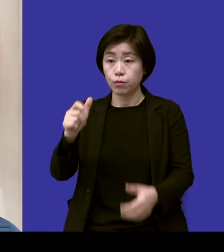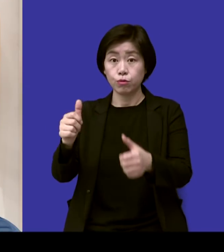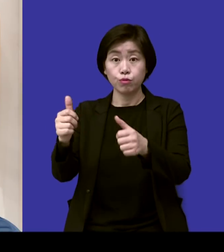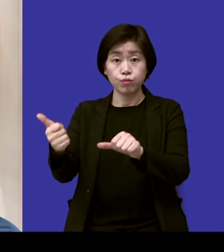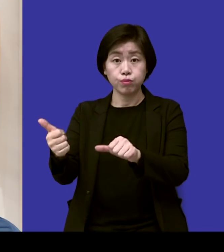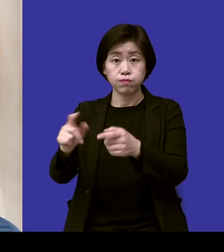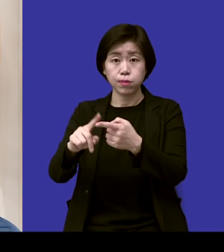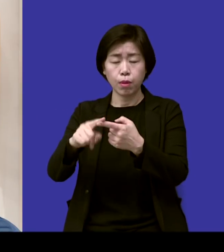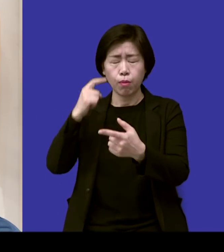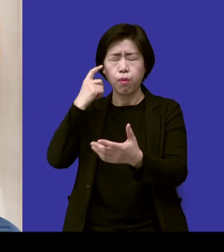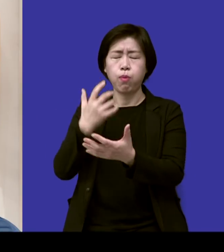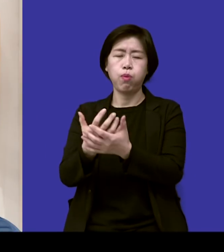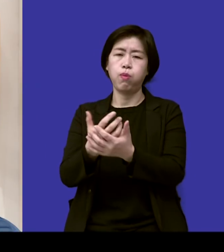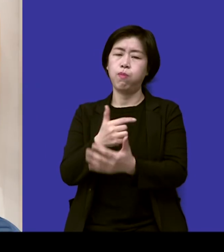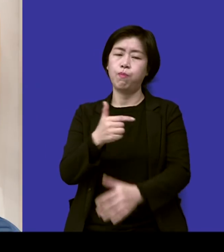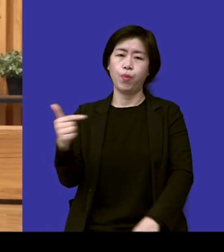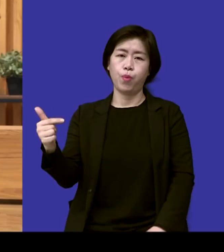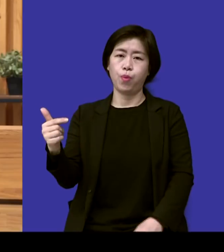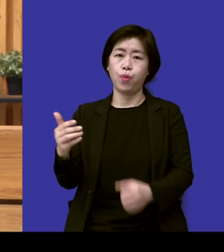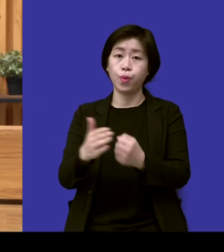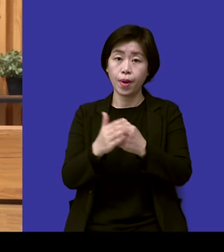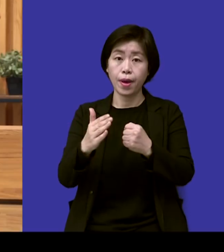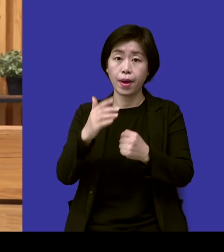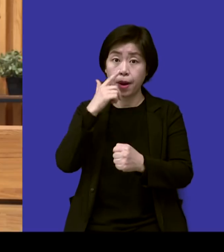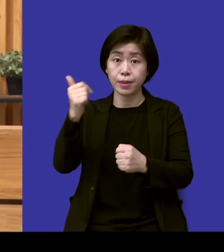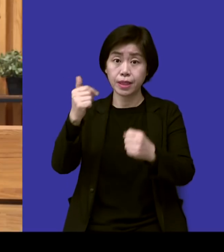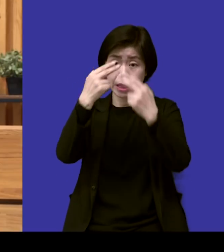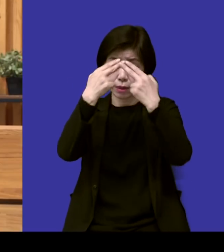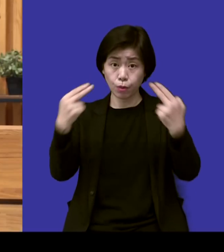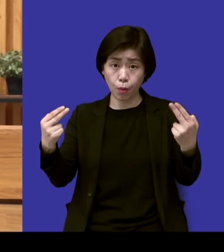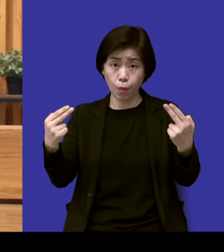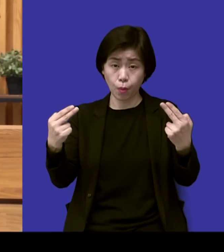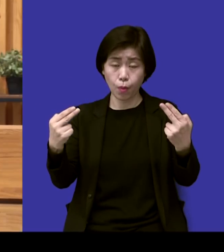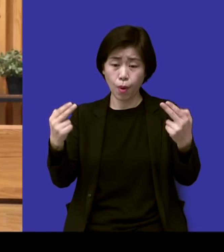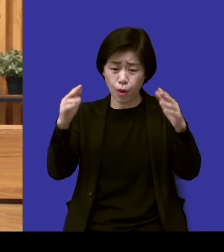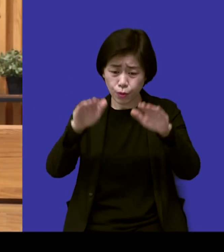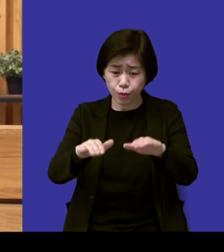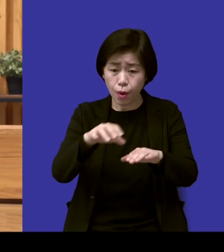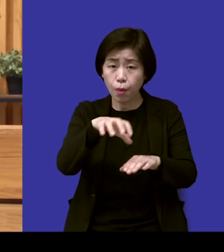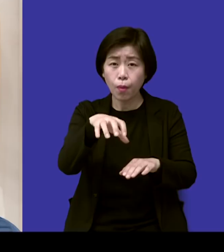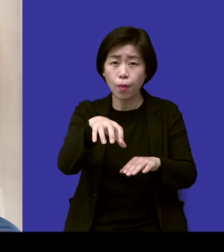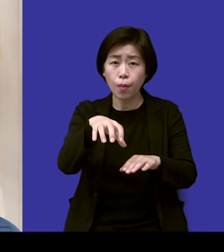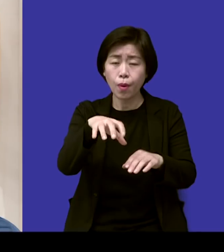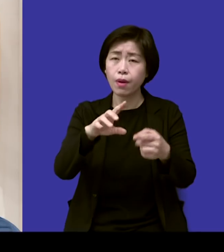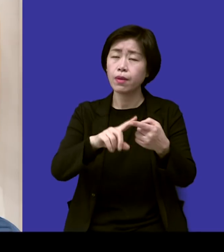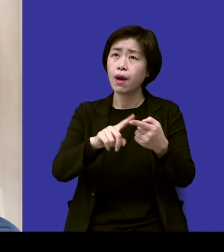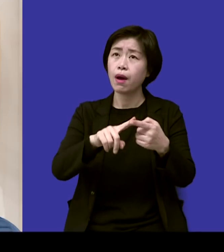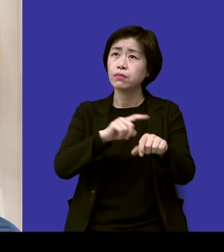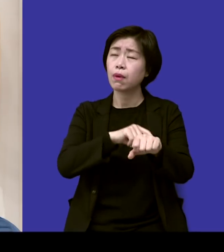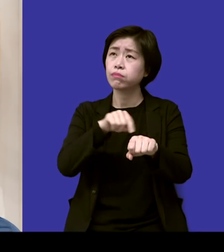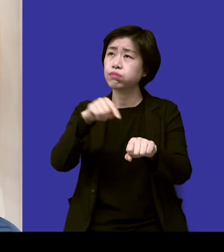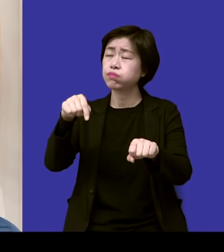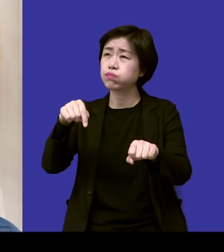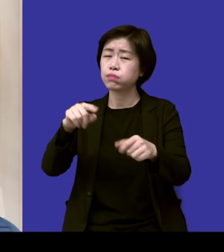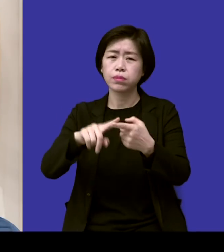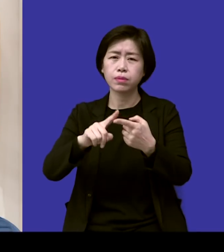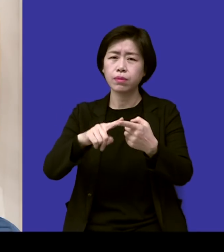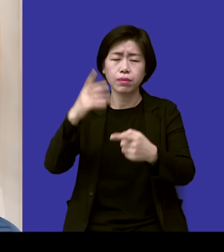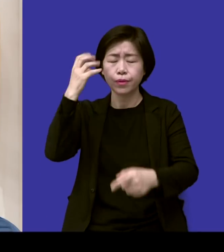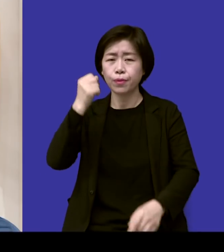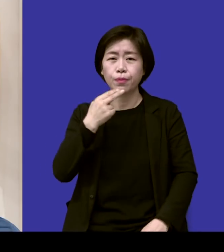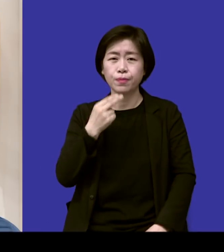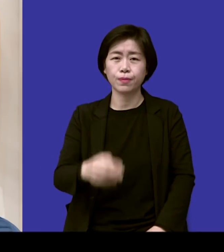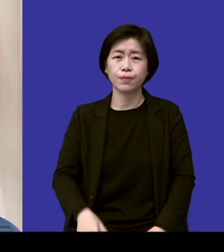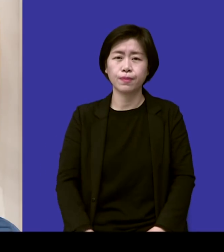아버지 장례했던 그 기억도 잘 안 나요. 아. 좀 없어요. 기억이. 아. 그래서 좀 기억을 해내려고 막